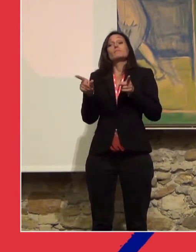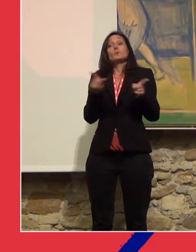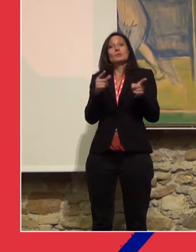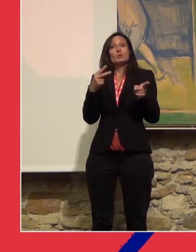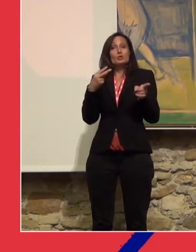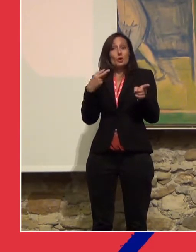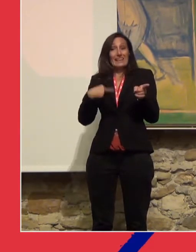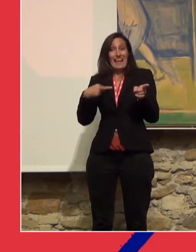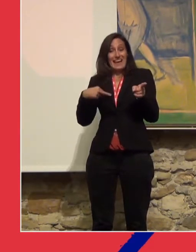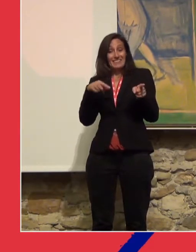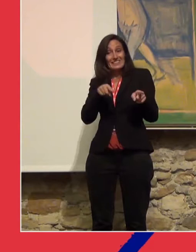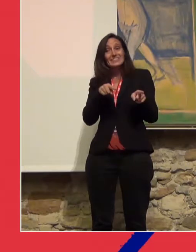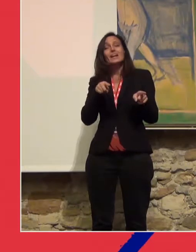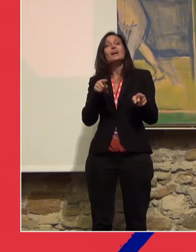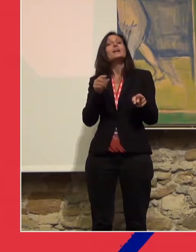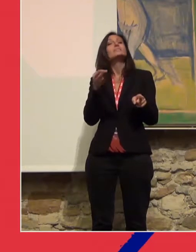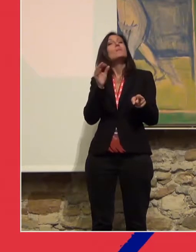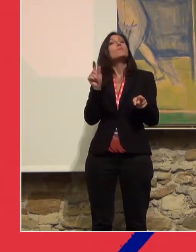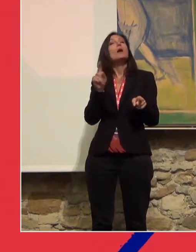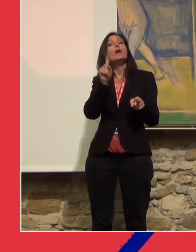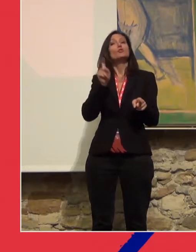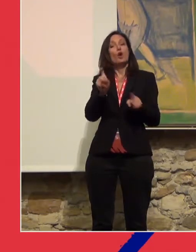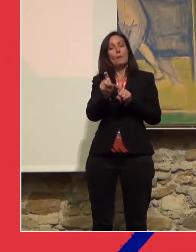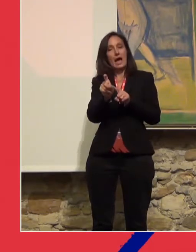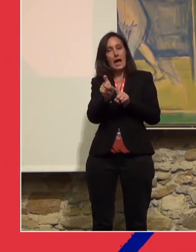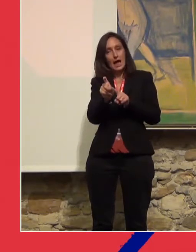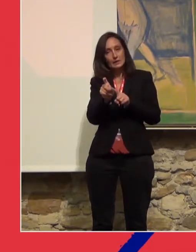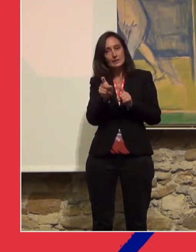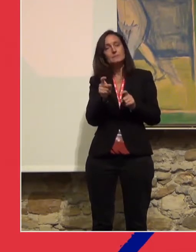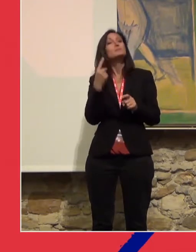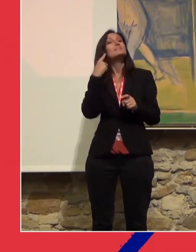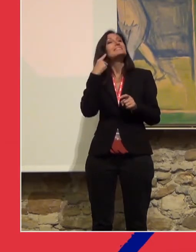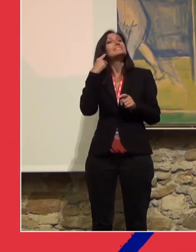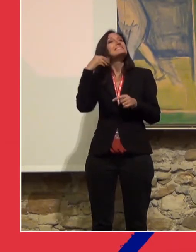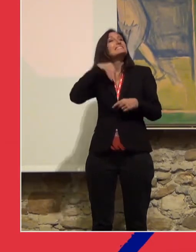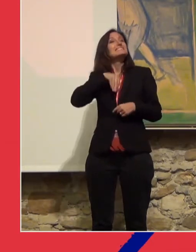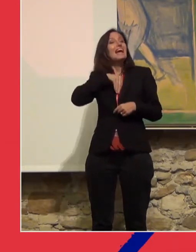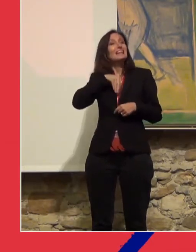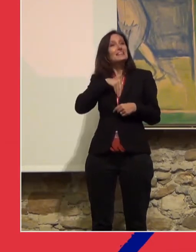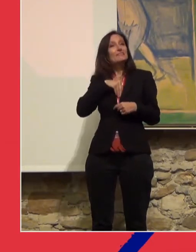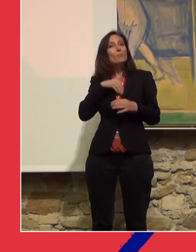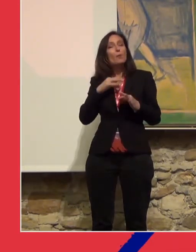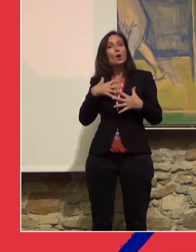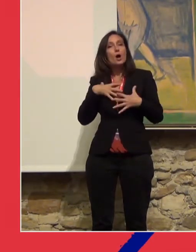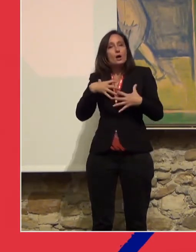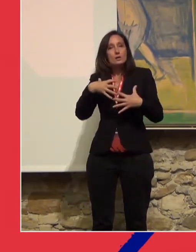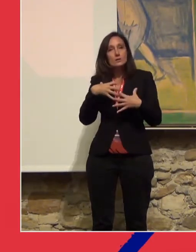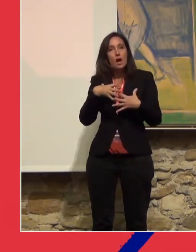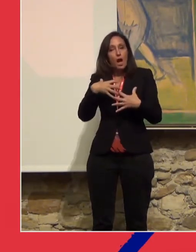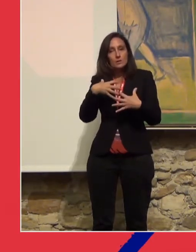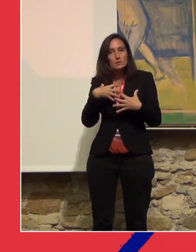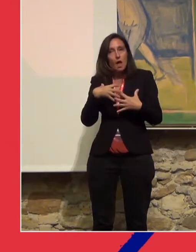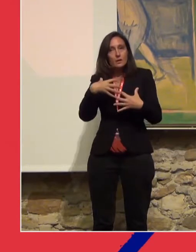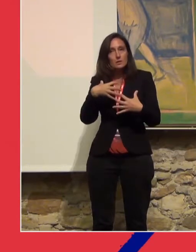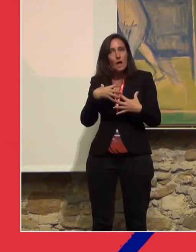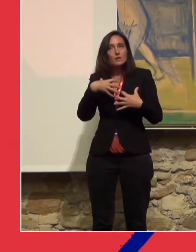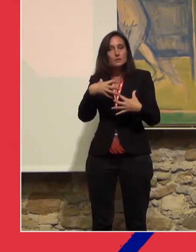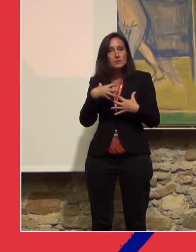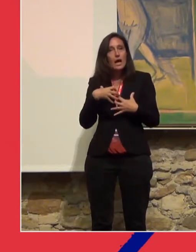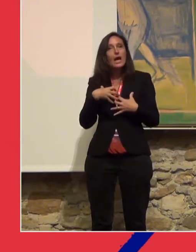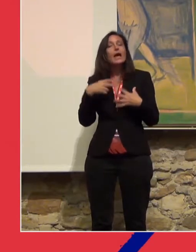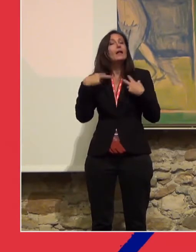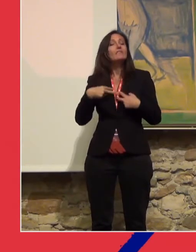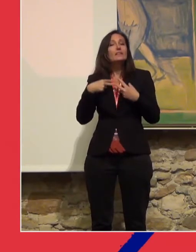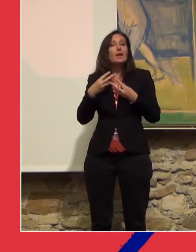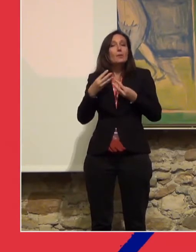che diventa incombente mentre sentivo l'affanno del respiro e la vita che stava per